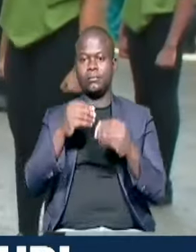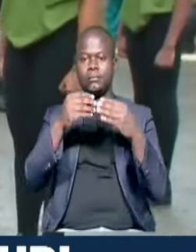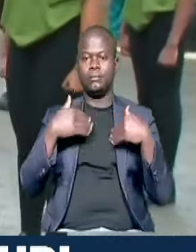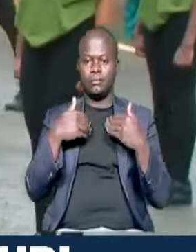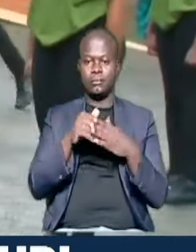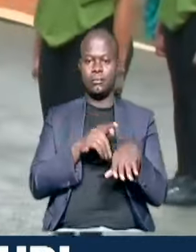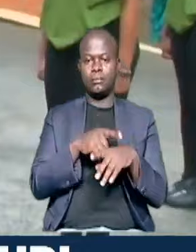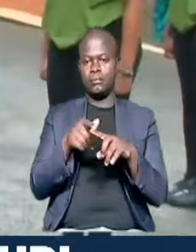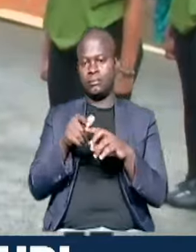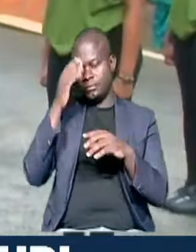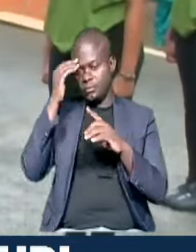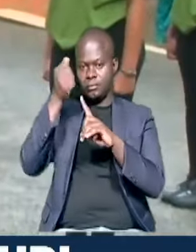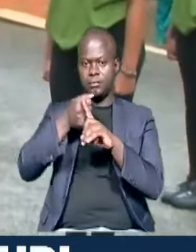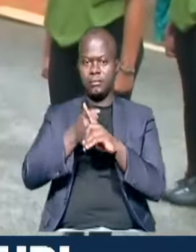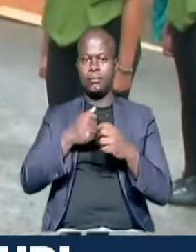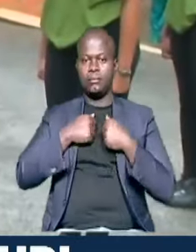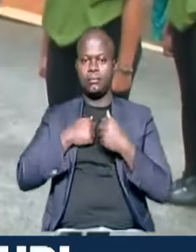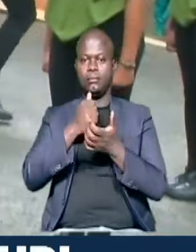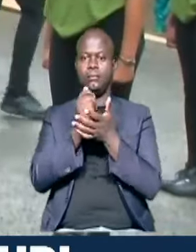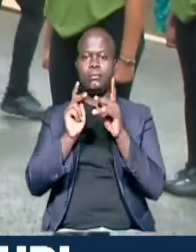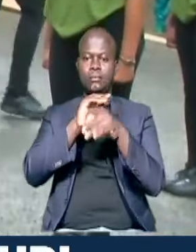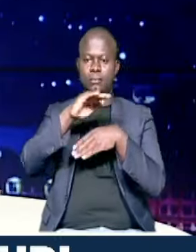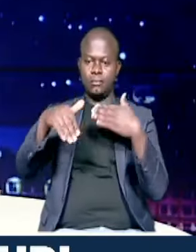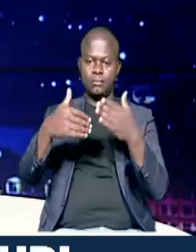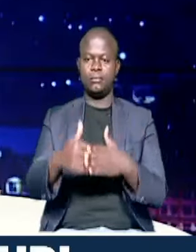bitandukanye kubwo guharanira u Rwanda rubereye buri wese.